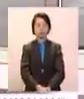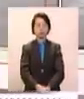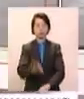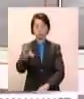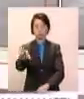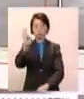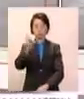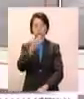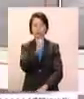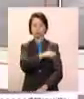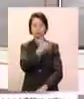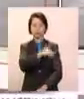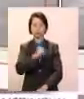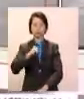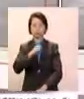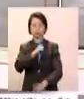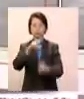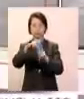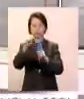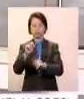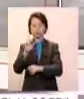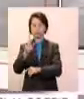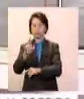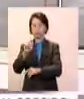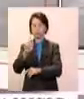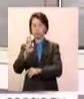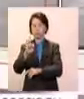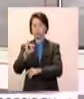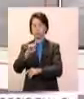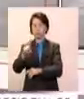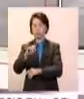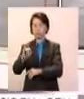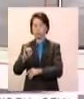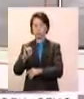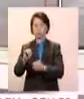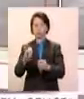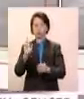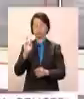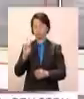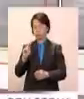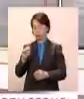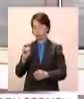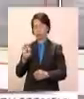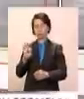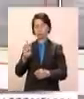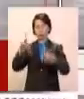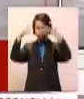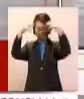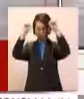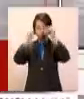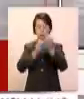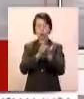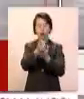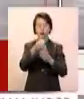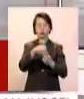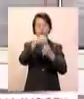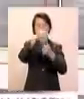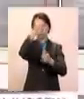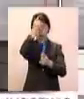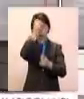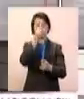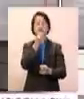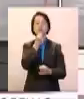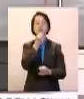Pelantikan bekas anggota Parlimen Pandan Rafizi Ramli sebagai Net Presiden PKR merupakan hak istimewa Presiden PKR Datuk Seri Anwar